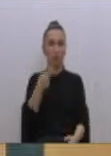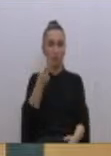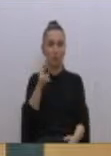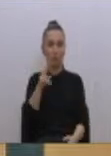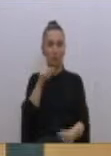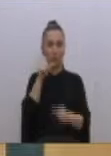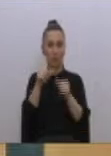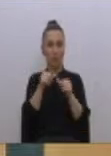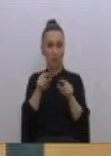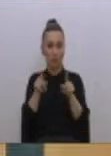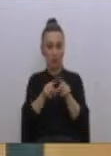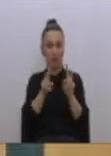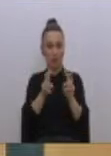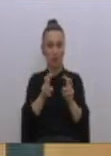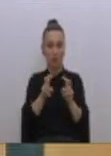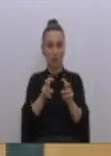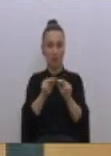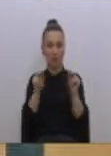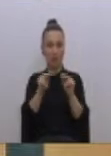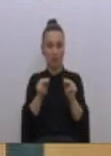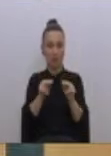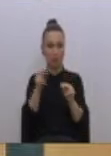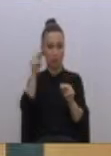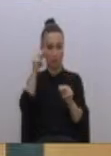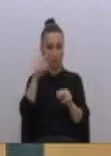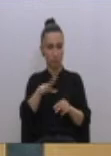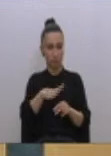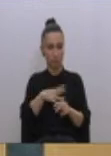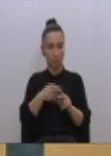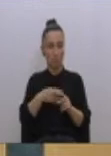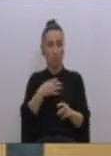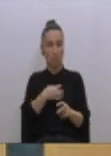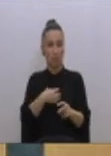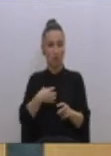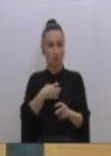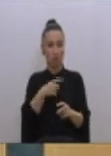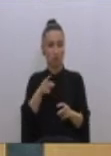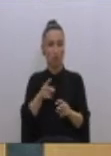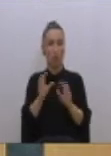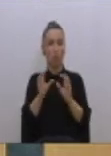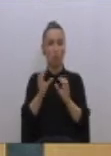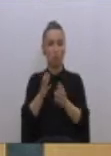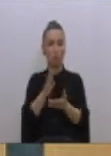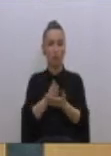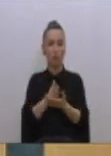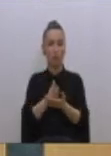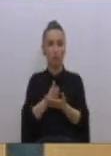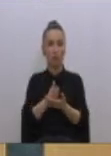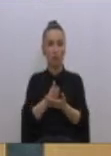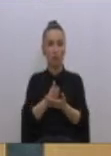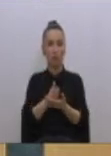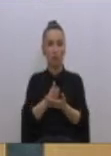წელს ესეთი ტიპის ტრეინინგები, რაც მნიშვნელოვან წილად უზრუნველყოფს